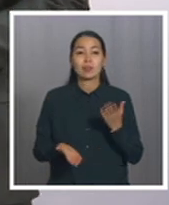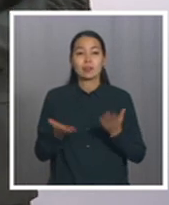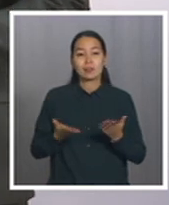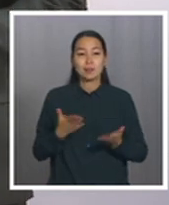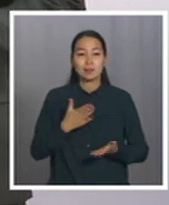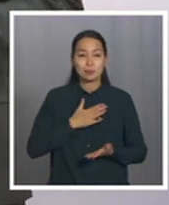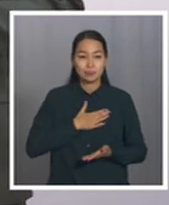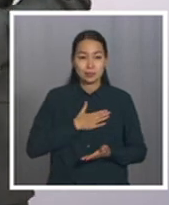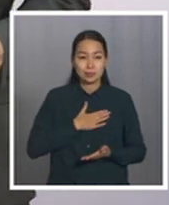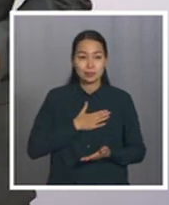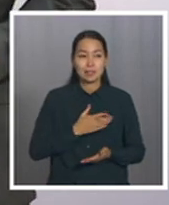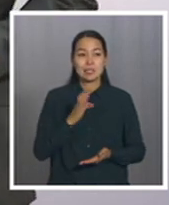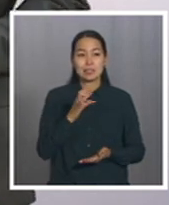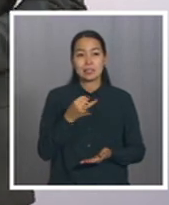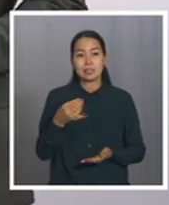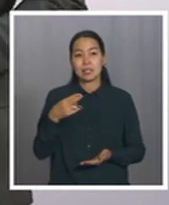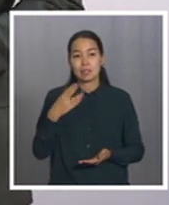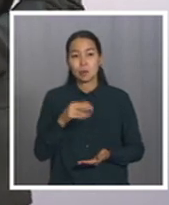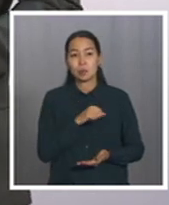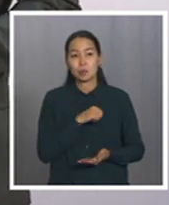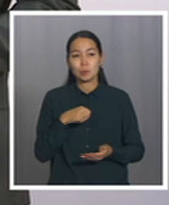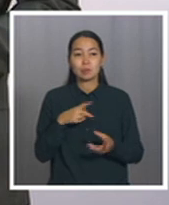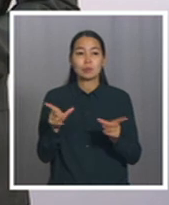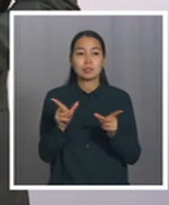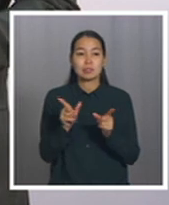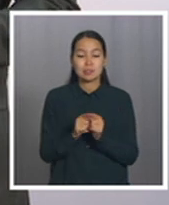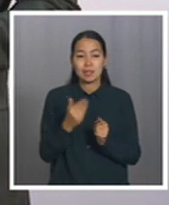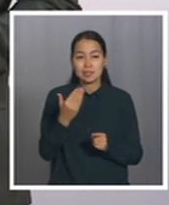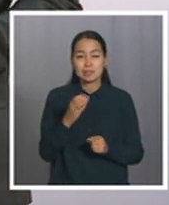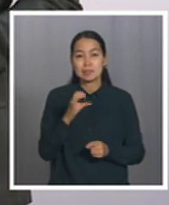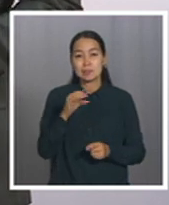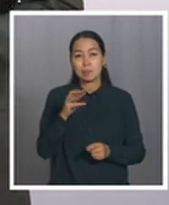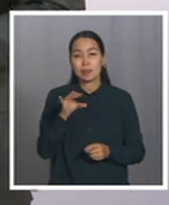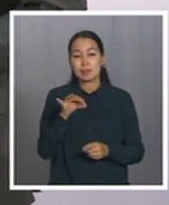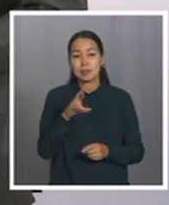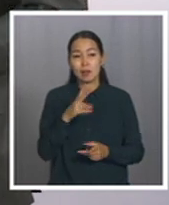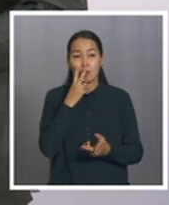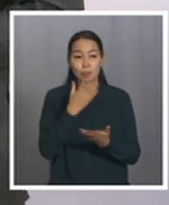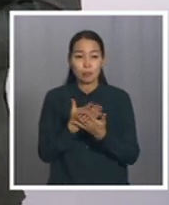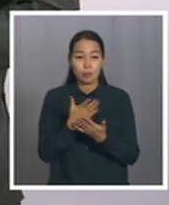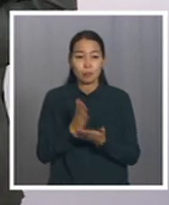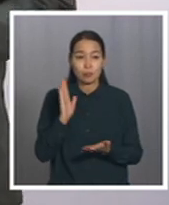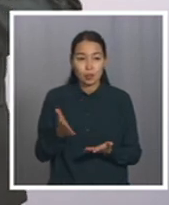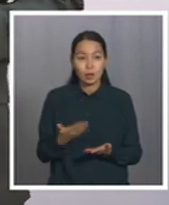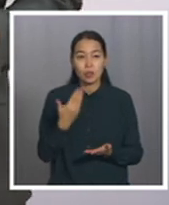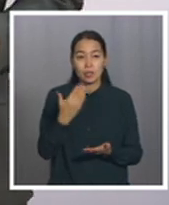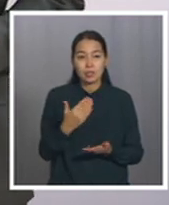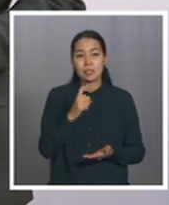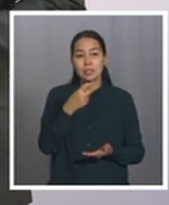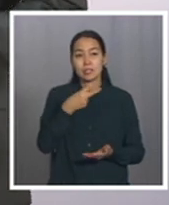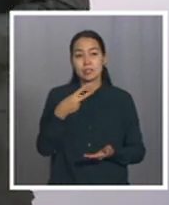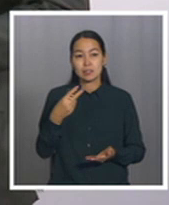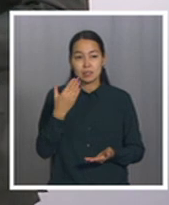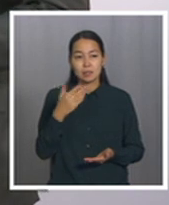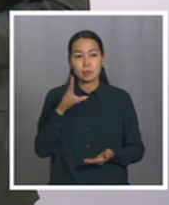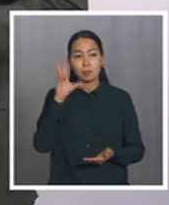S және D нүктелері өзара Y тең болады X түсіне симметриялы болатынын көрсетсек, онда сәйкесінше Y тең болады X-тен F және Y